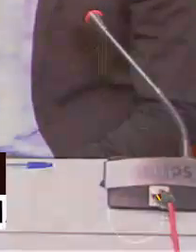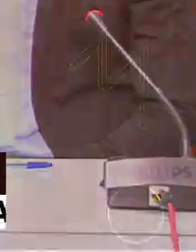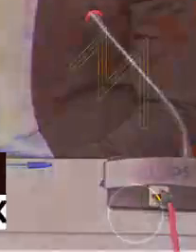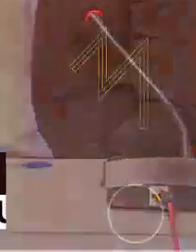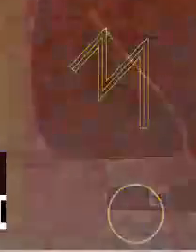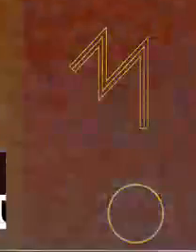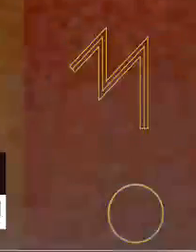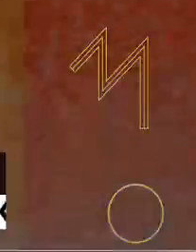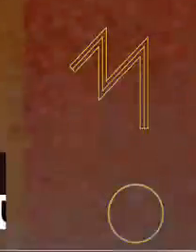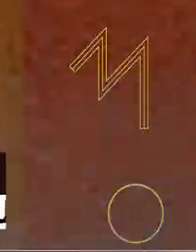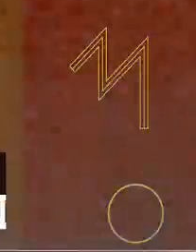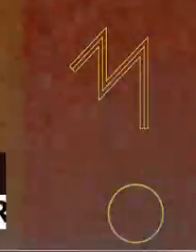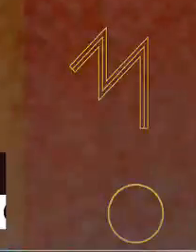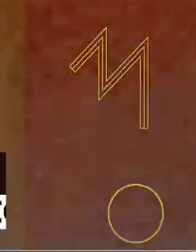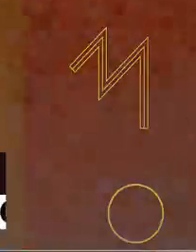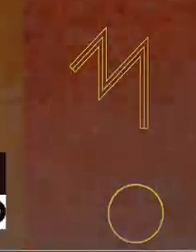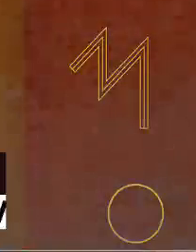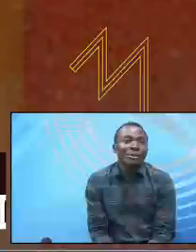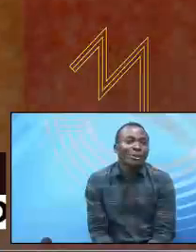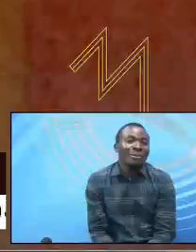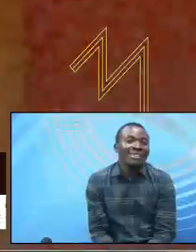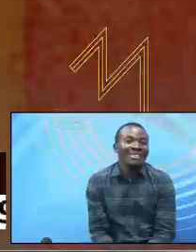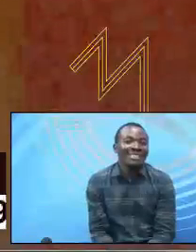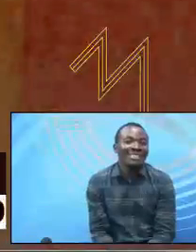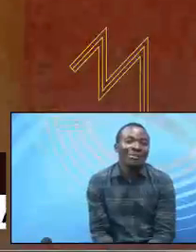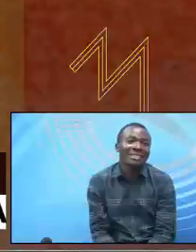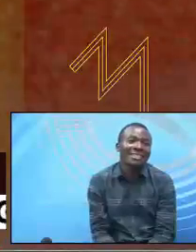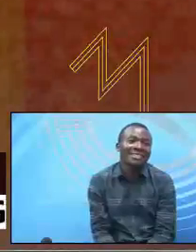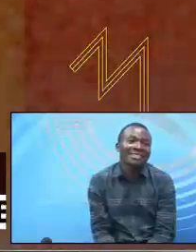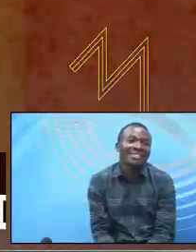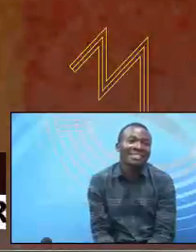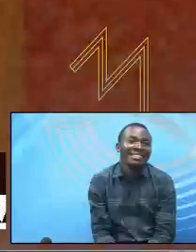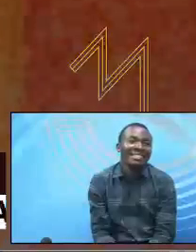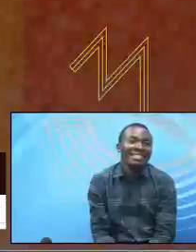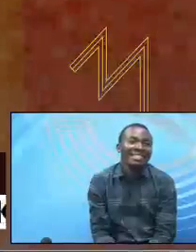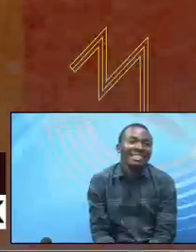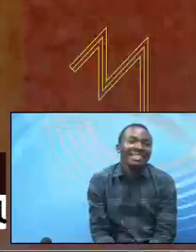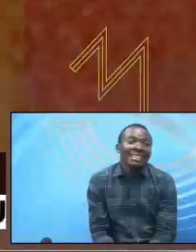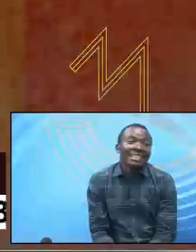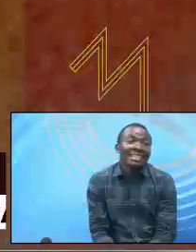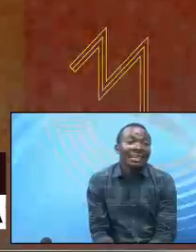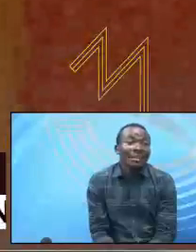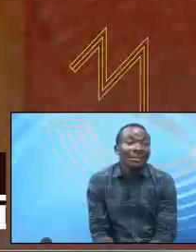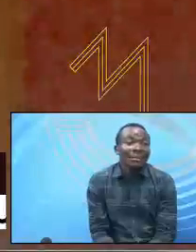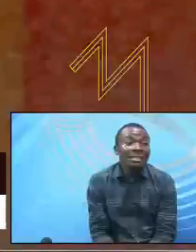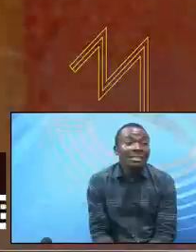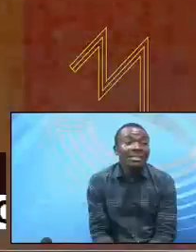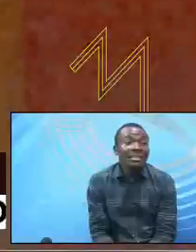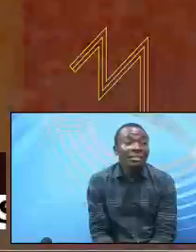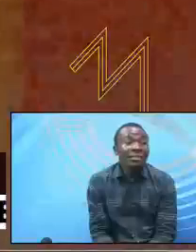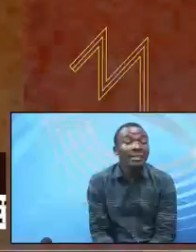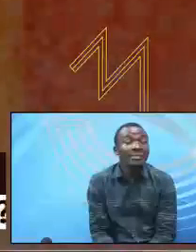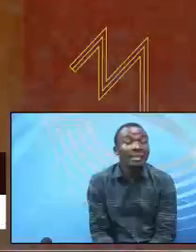abafite ubumuga bwo kutumva no kutavuga bamwe na bamwe bazi gusoma ubusanzwe iyi nama